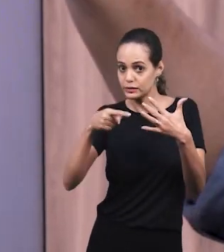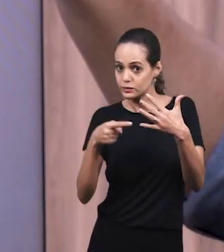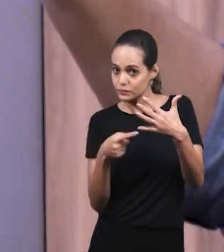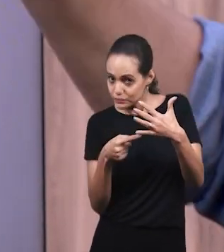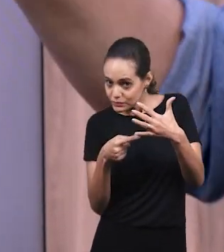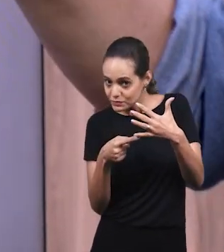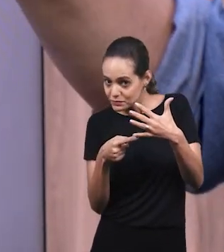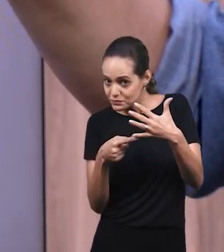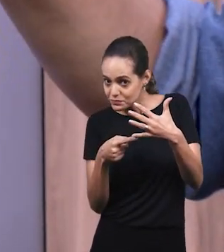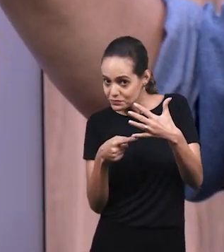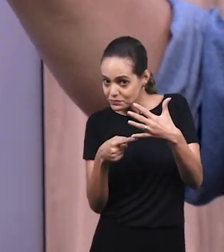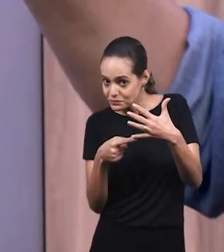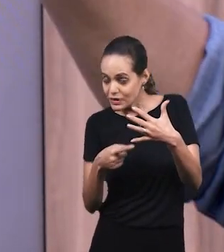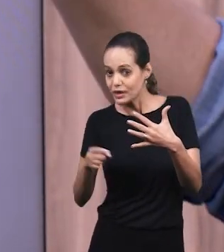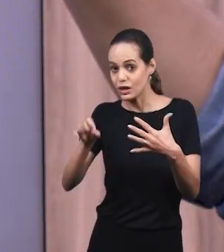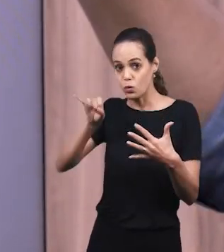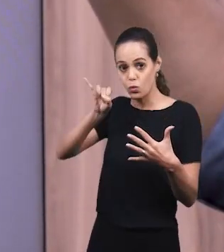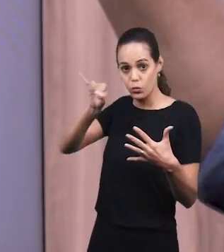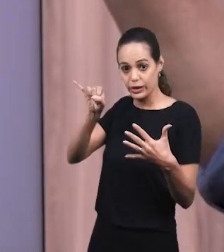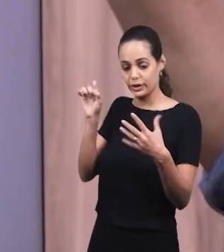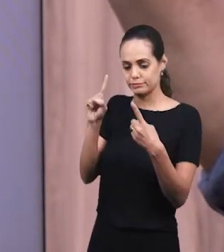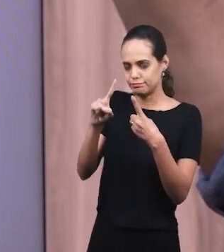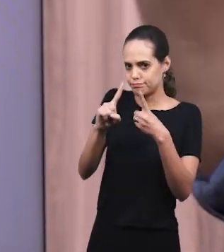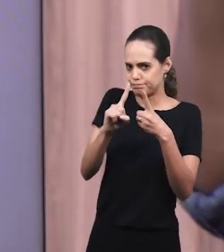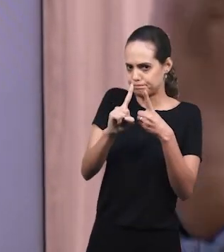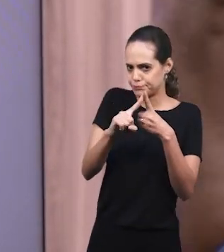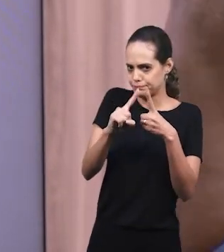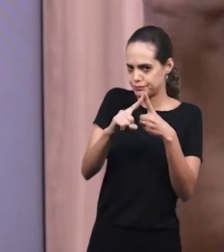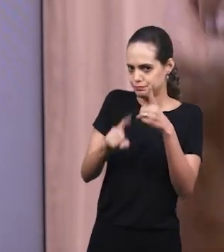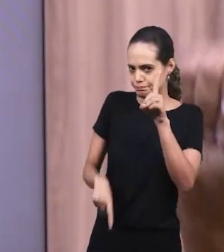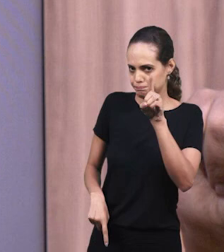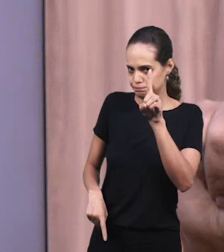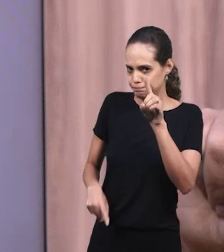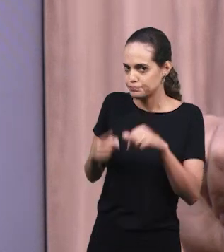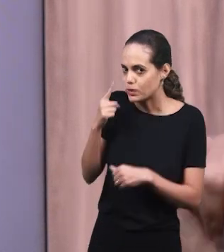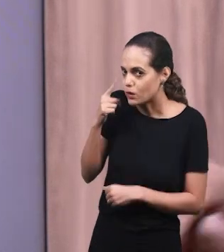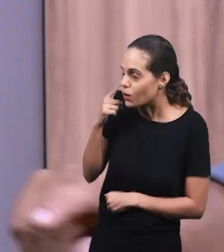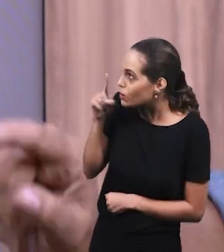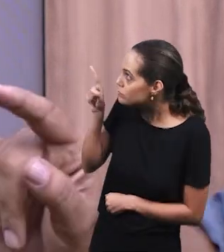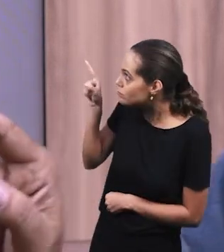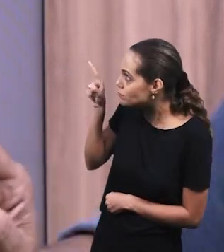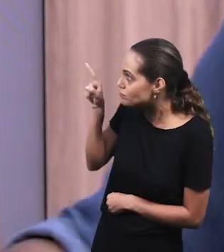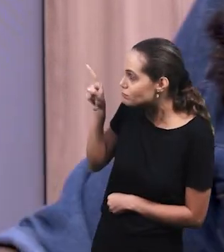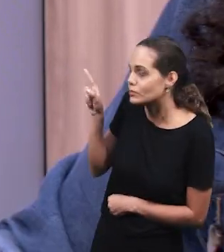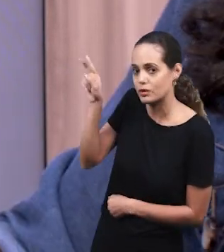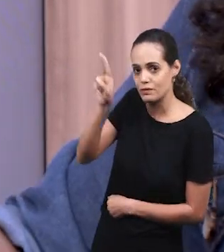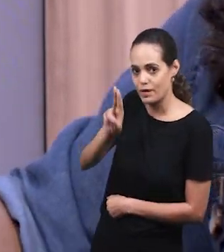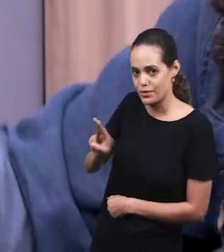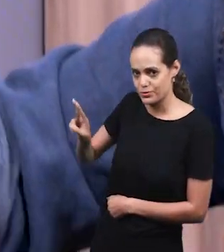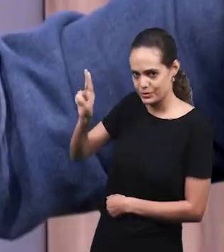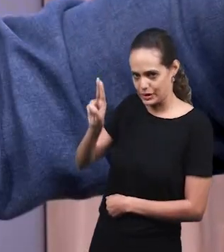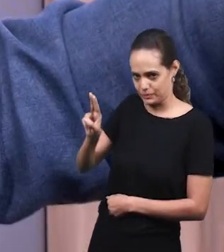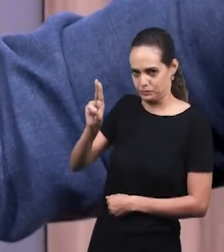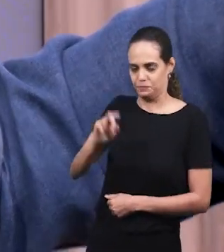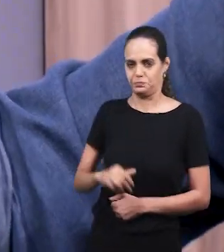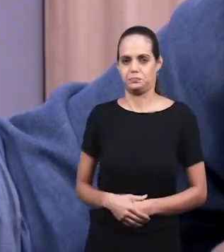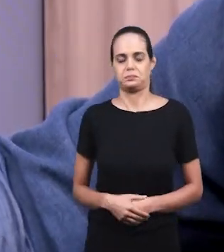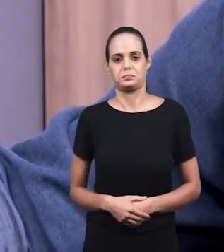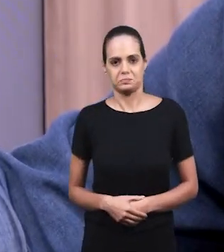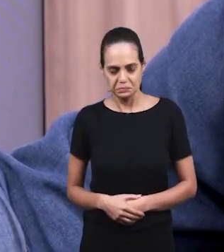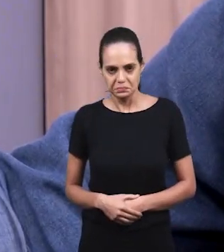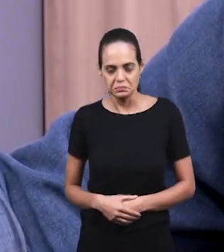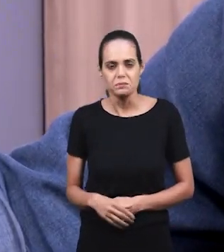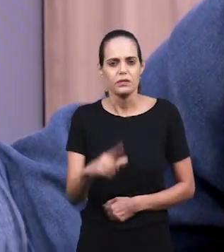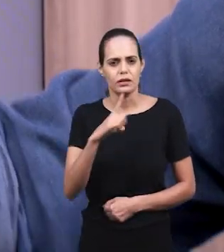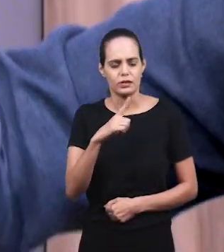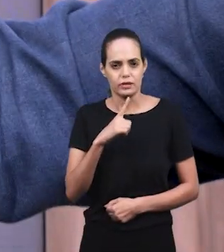I, c'est l'indicateur. Et c'est ces doigts qu'on va utiliser. Donc, regardez, on va voir le